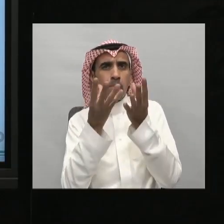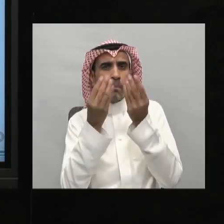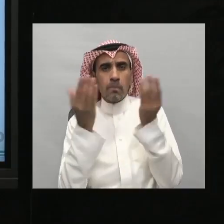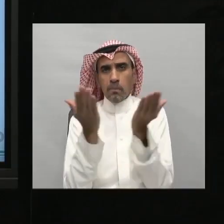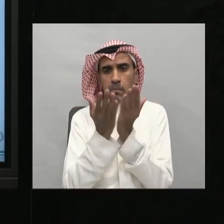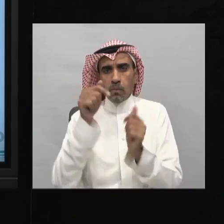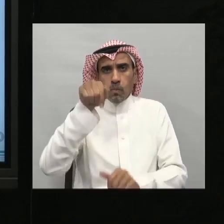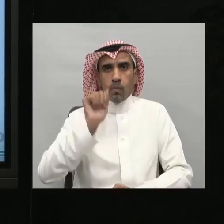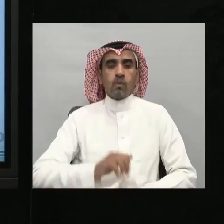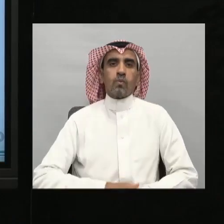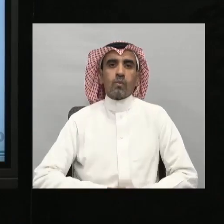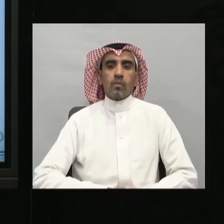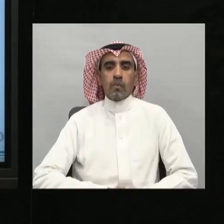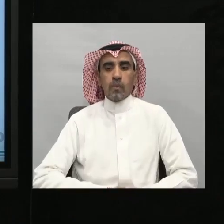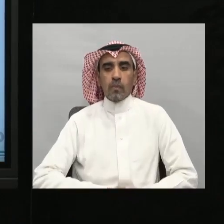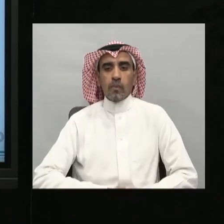لهذا اليوم.